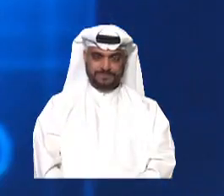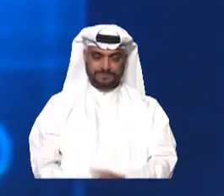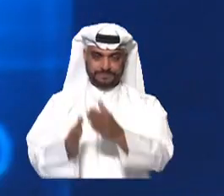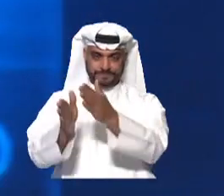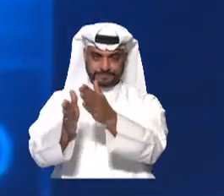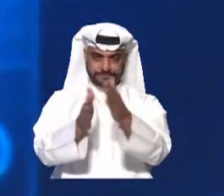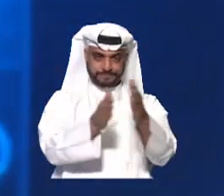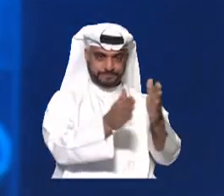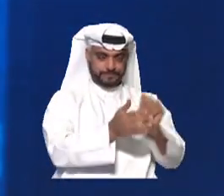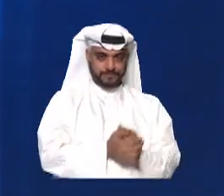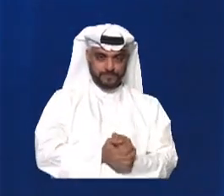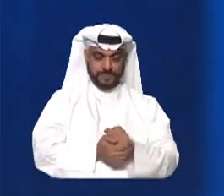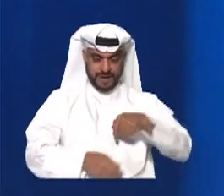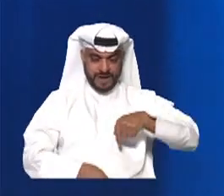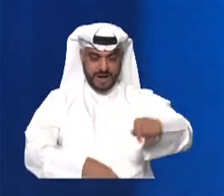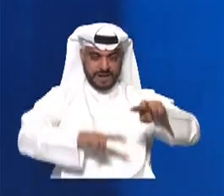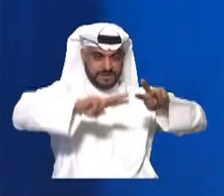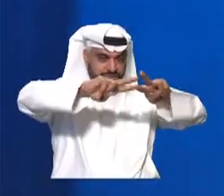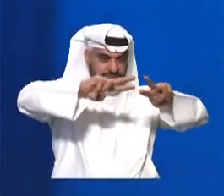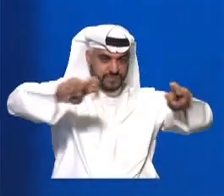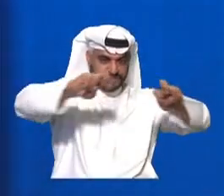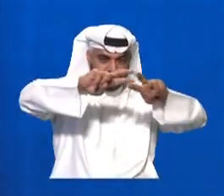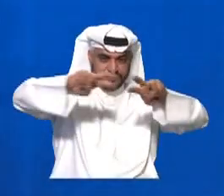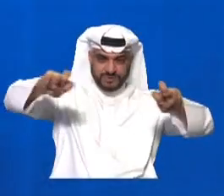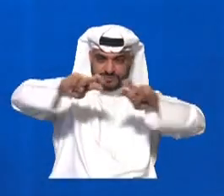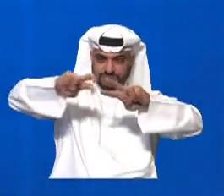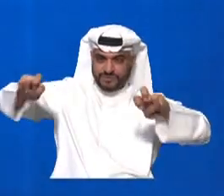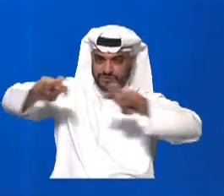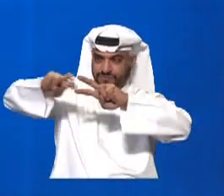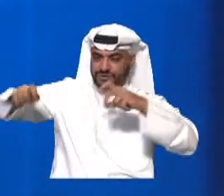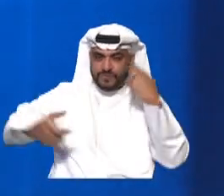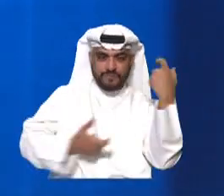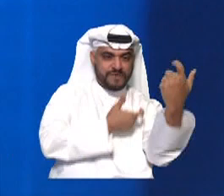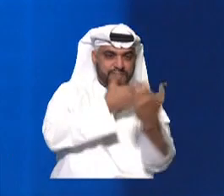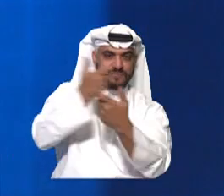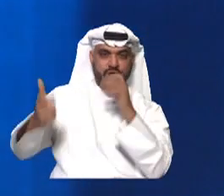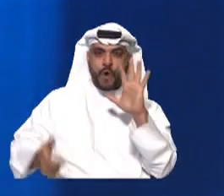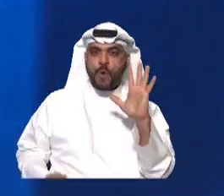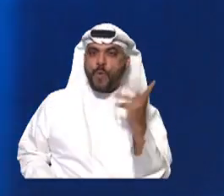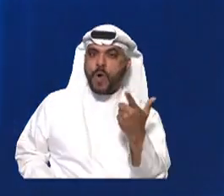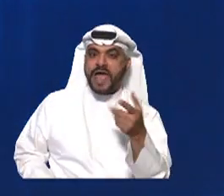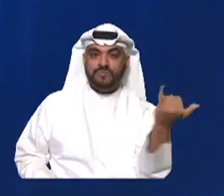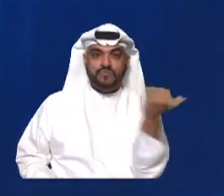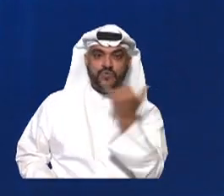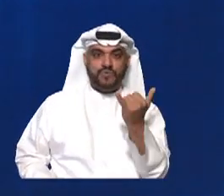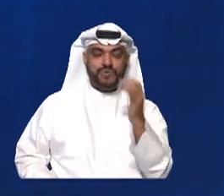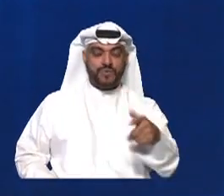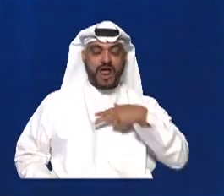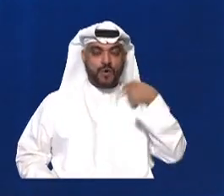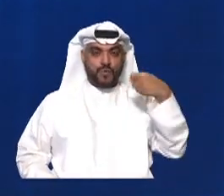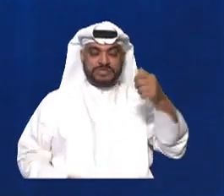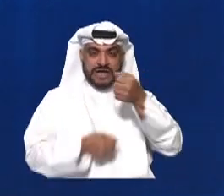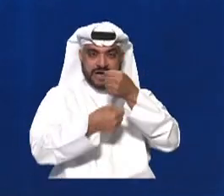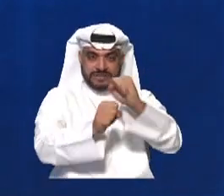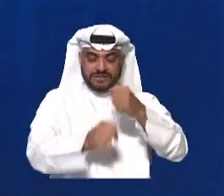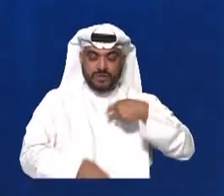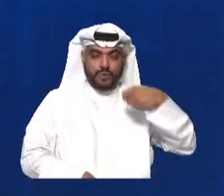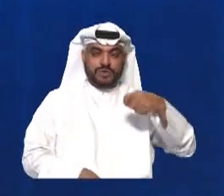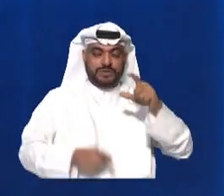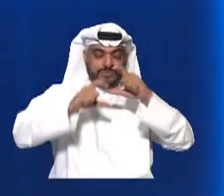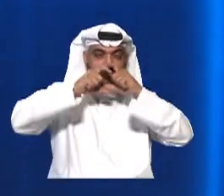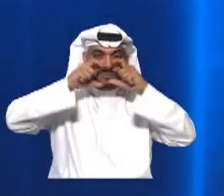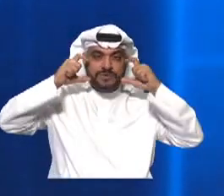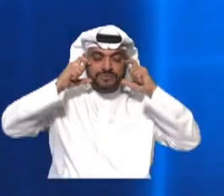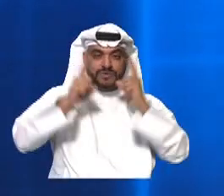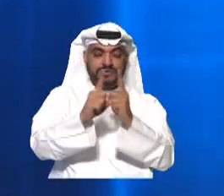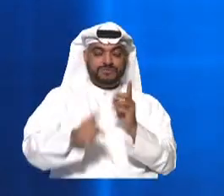وفي إطار الحملات التفتيشية التي تنفذها اللجان المعنية بمتابعة الالتزام بالاشتراطات الصحية في الأسواق،